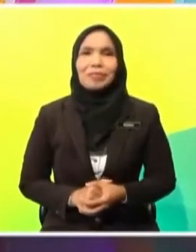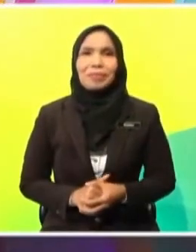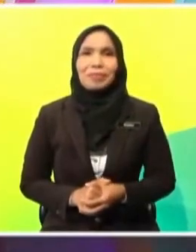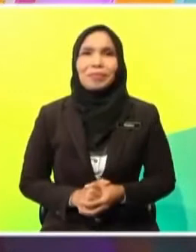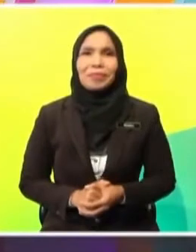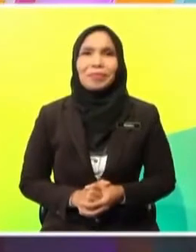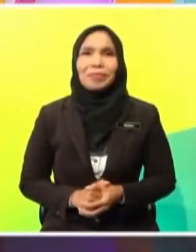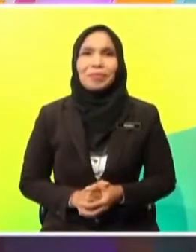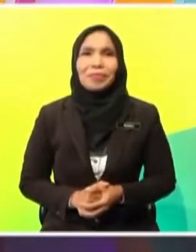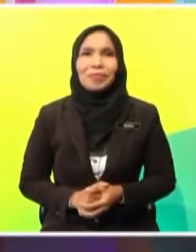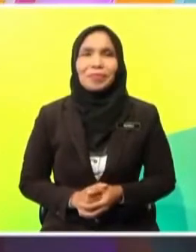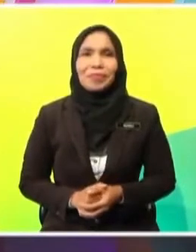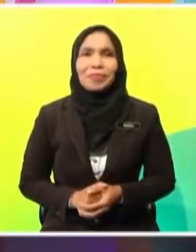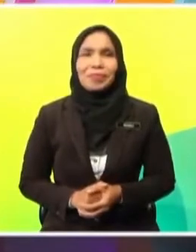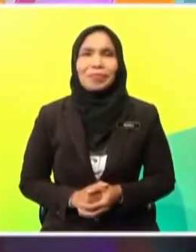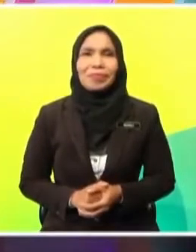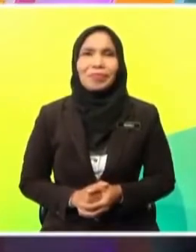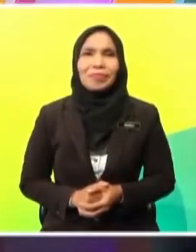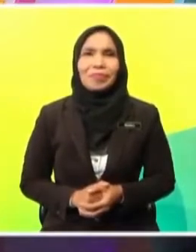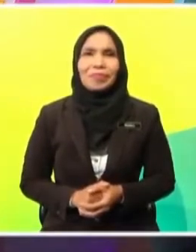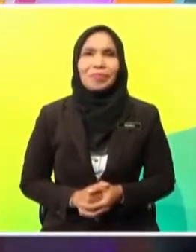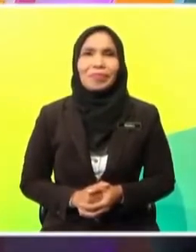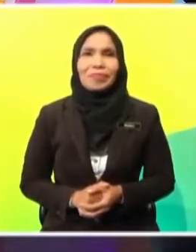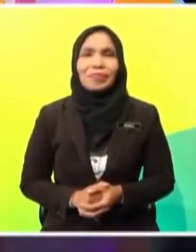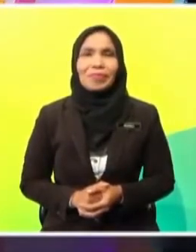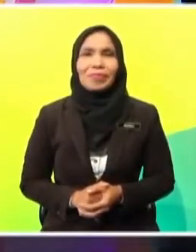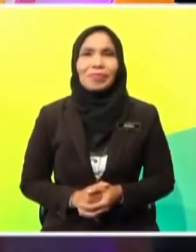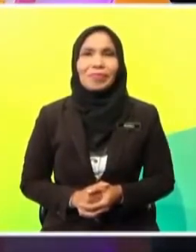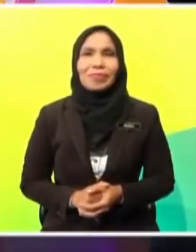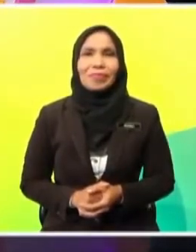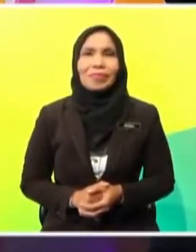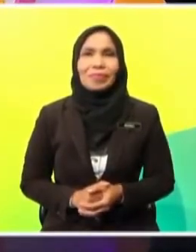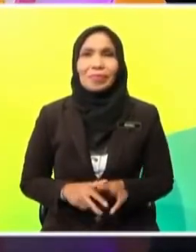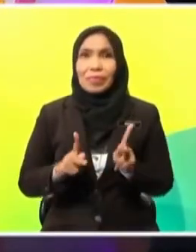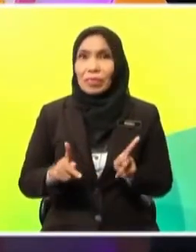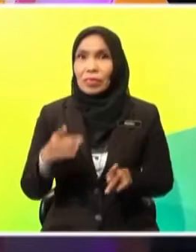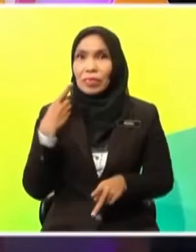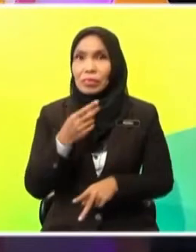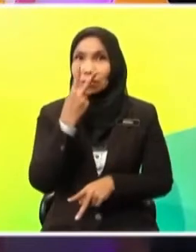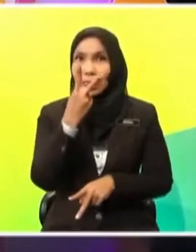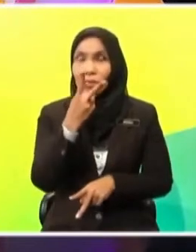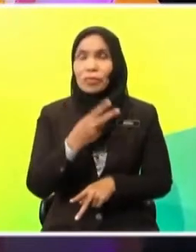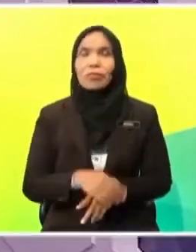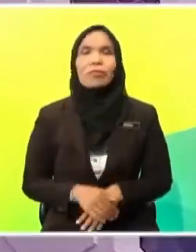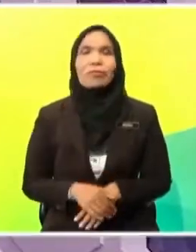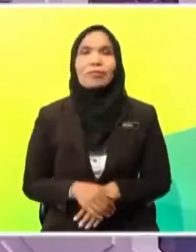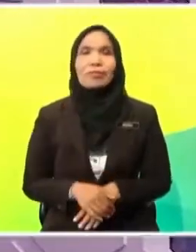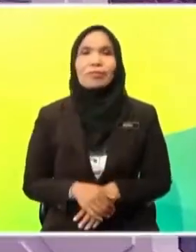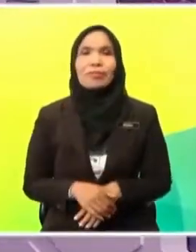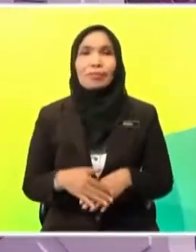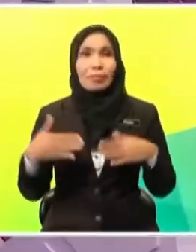segong oke baik Kyuhyun kalau kita tengok disini adalah